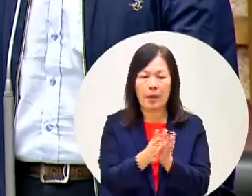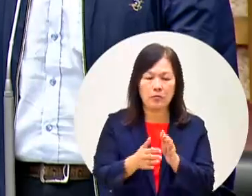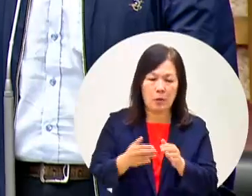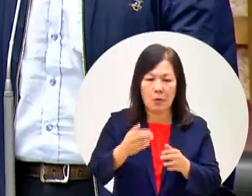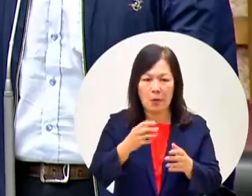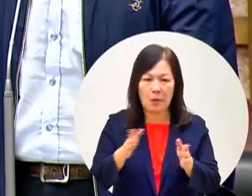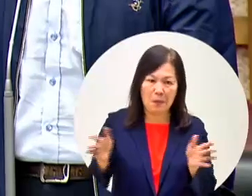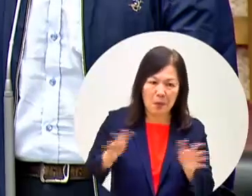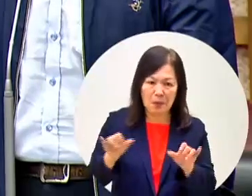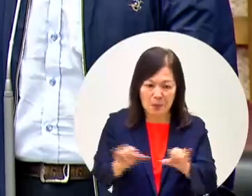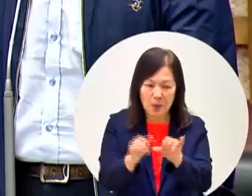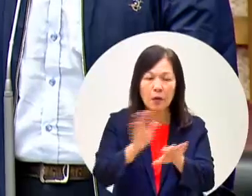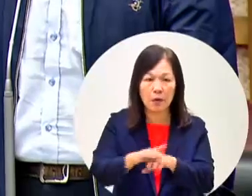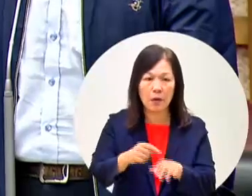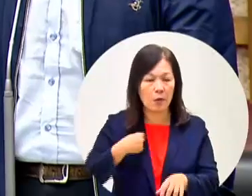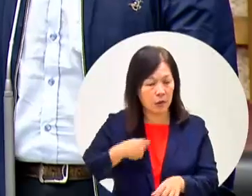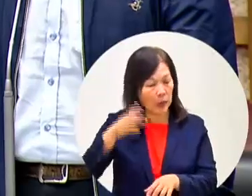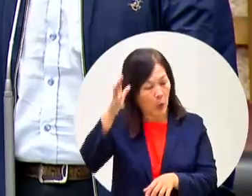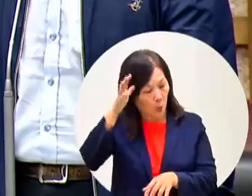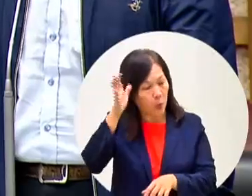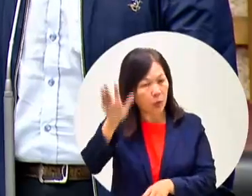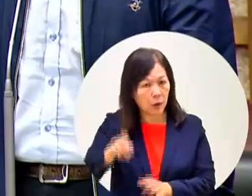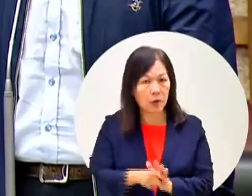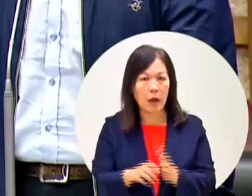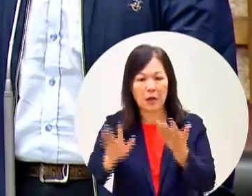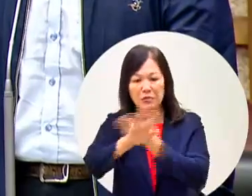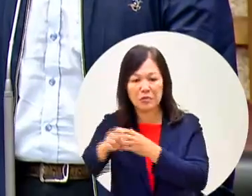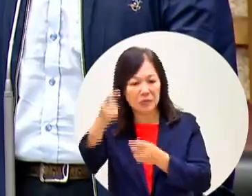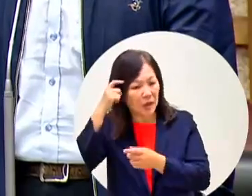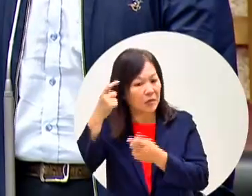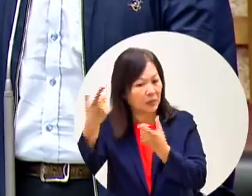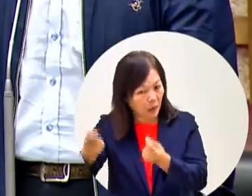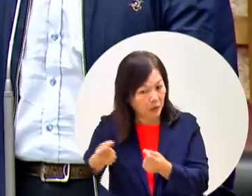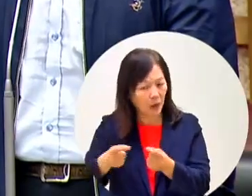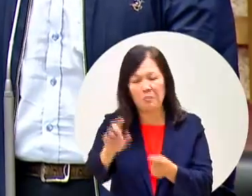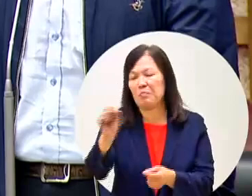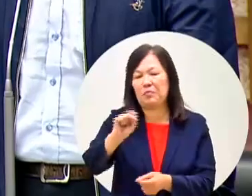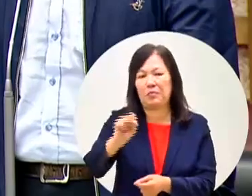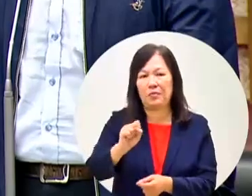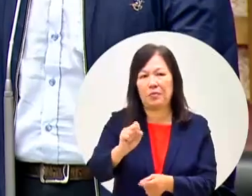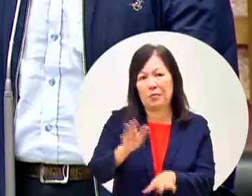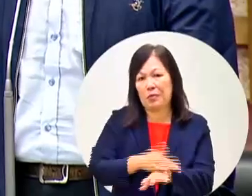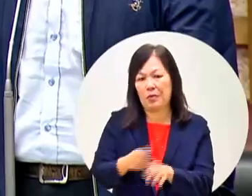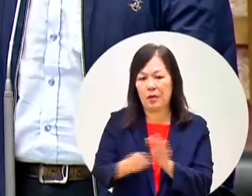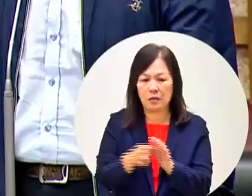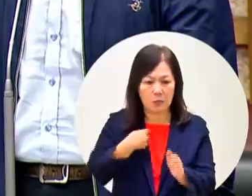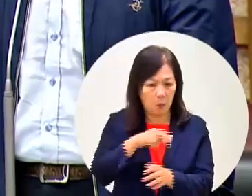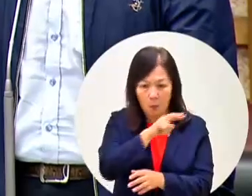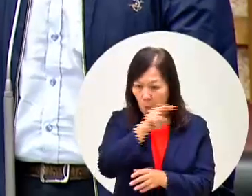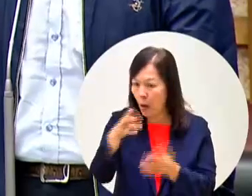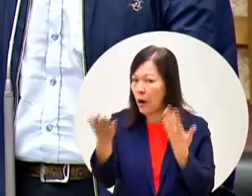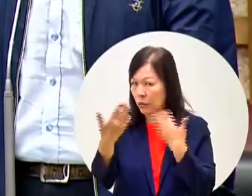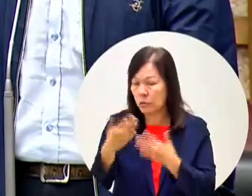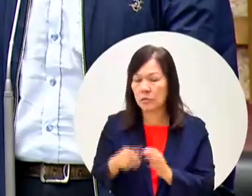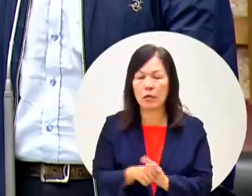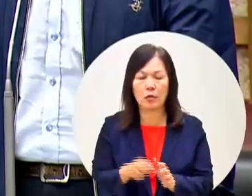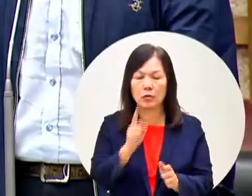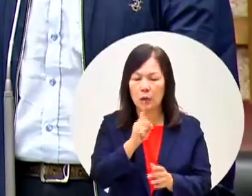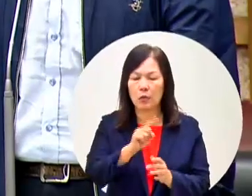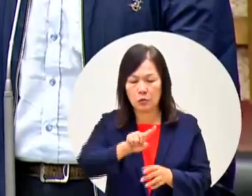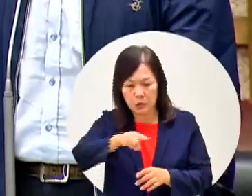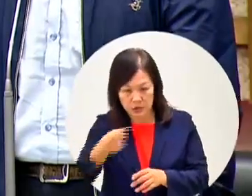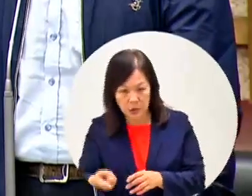有的议会的议员不见得认同，可是我看得非常清楚，我才会讲下一句话，我们只有道